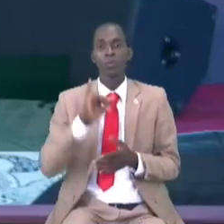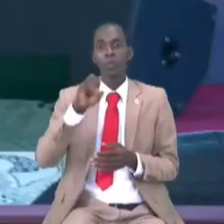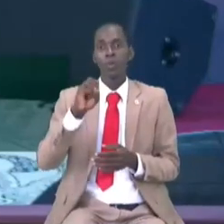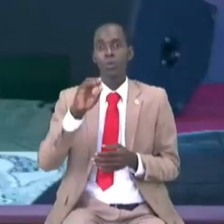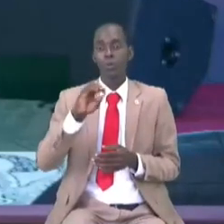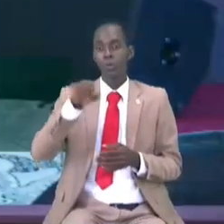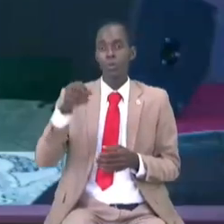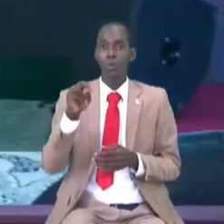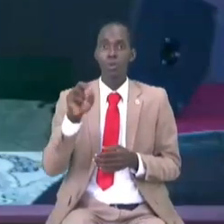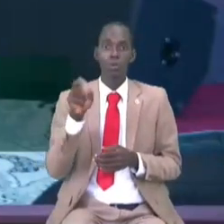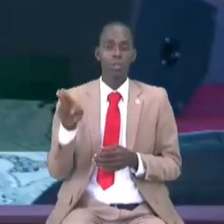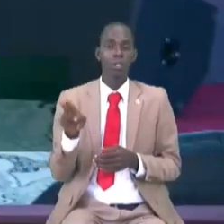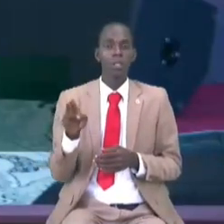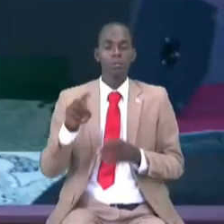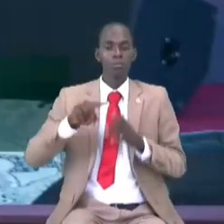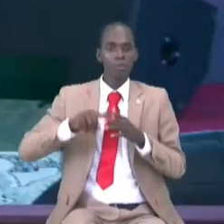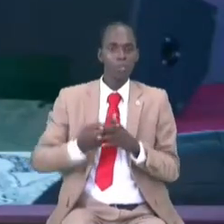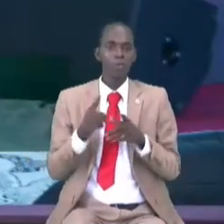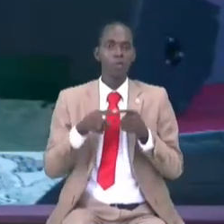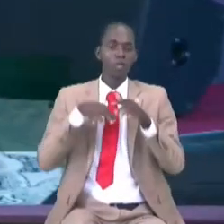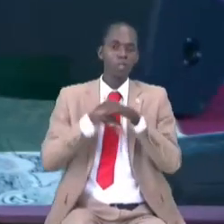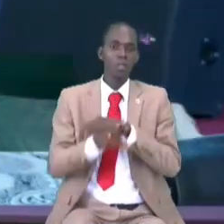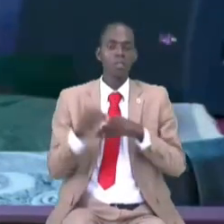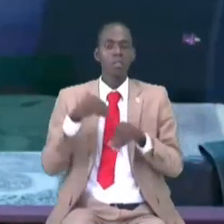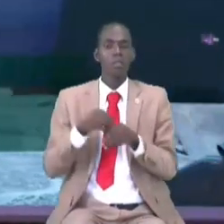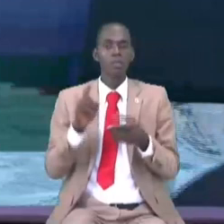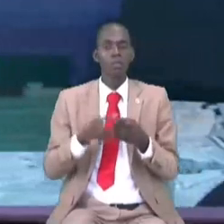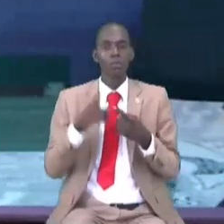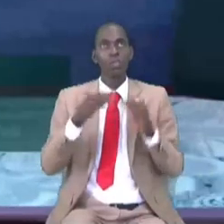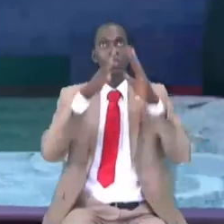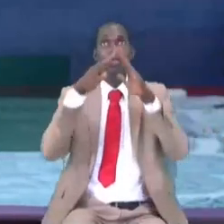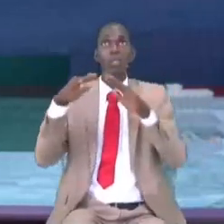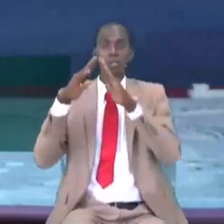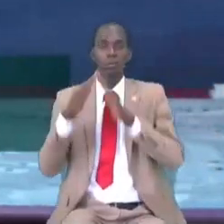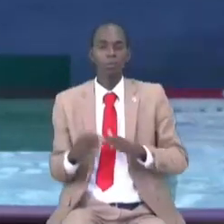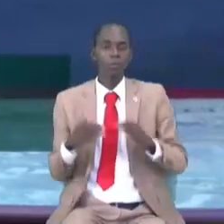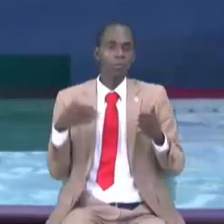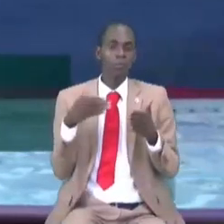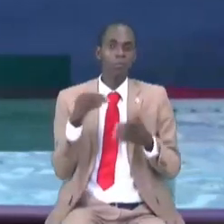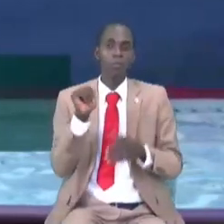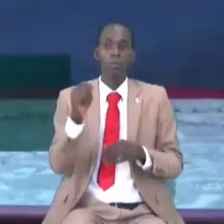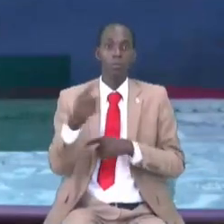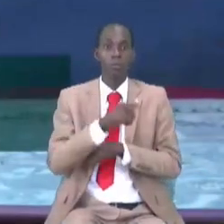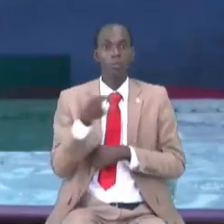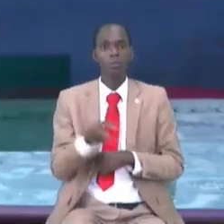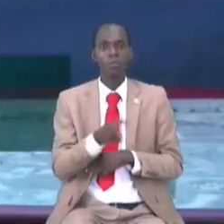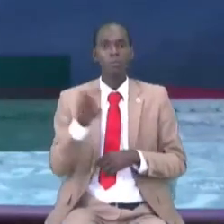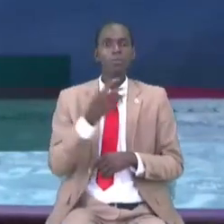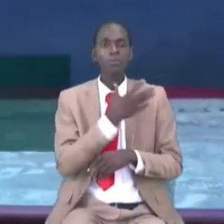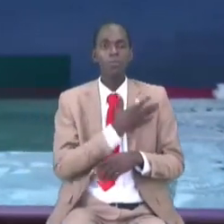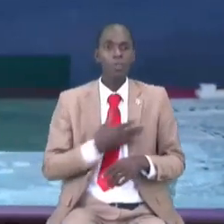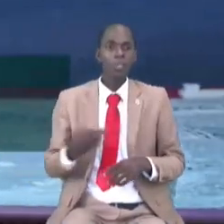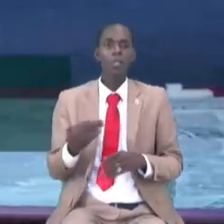ville une journée de marche. Il criait et disait, encore